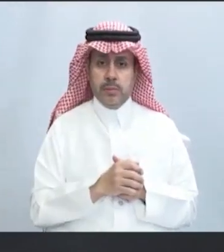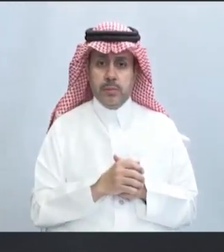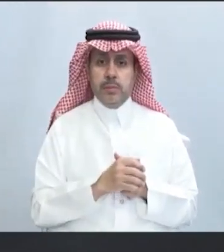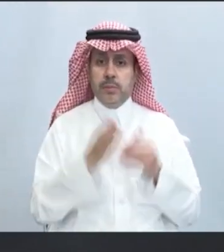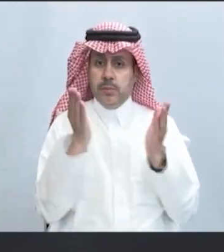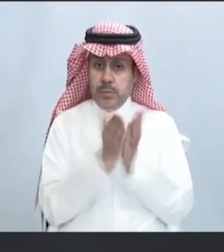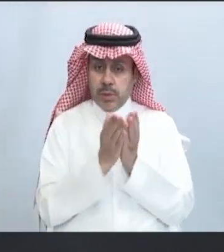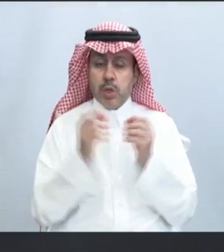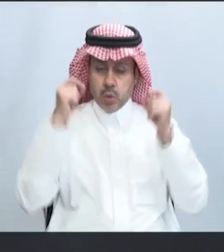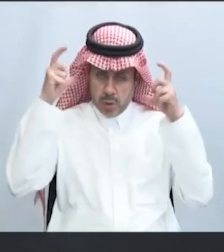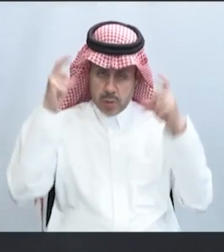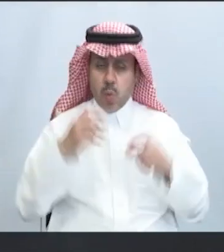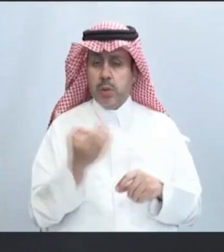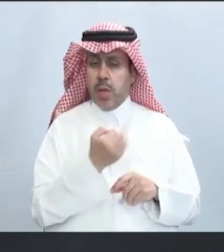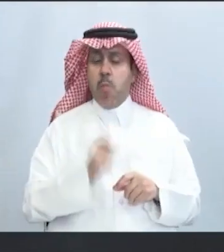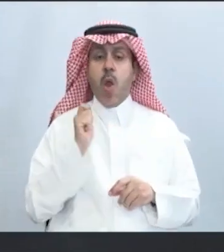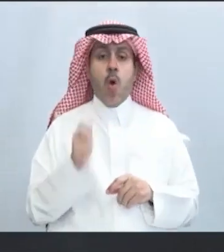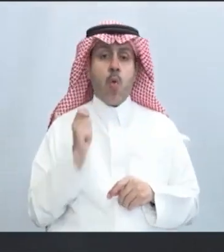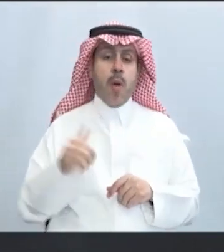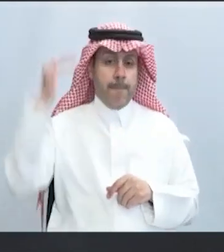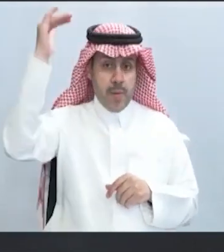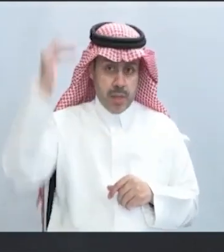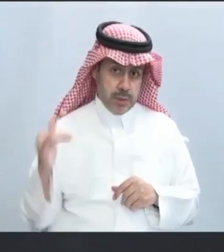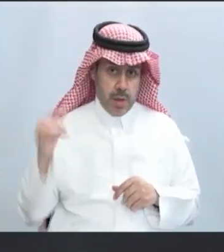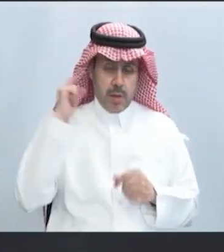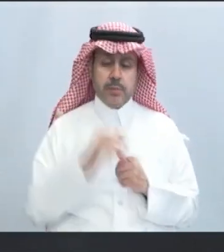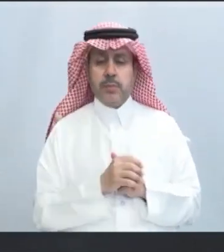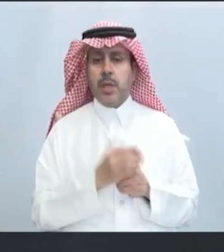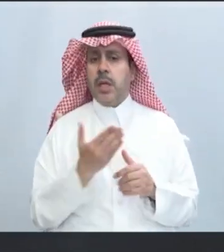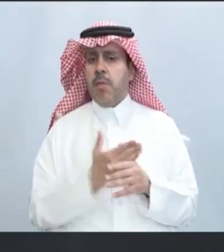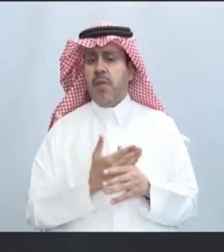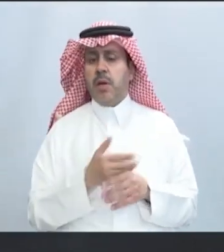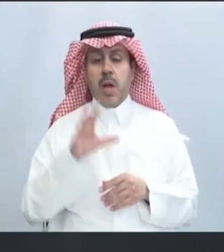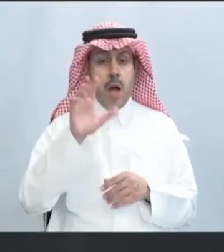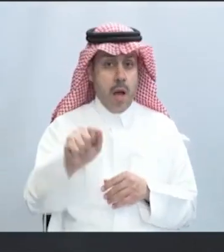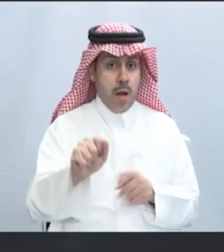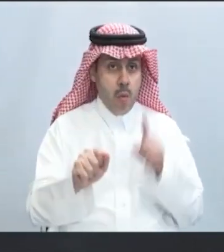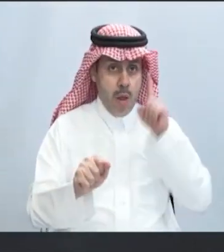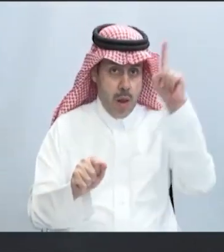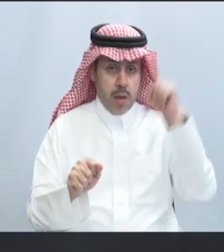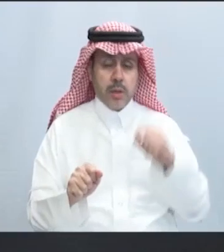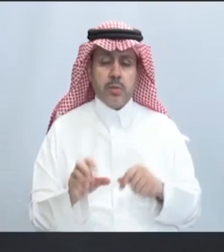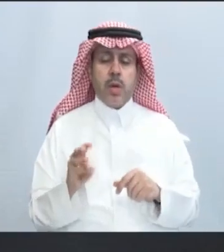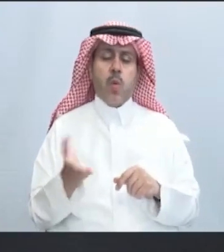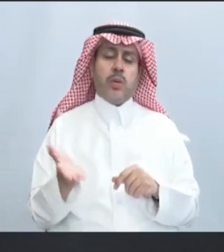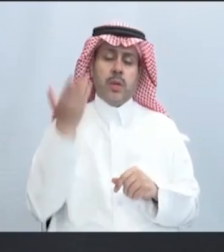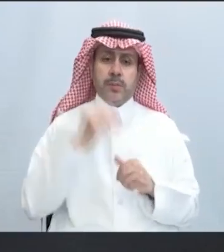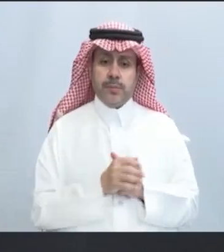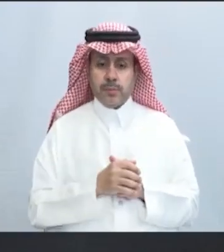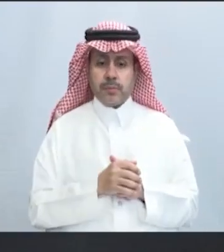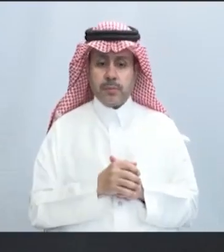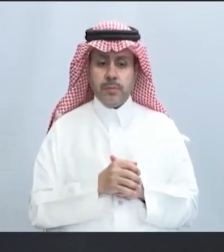ونتكلم عن الحكم بما انزل الله لماذا لانه حق لله جل وعلى حق